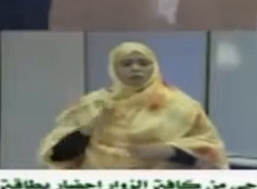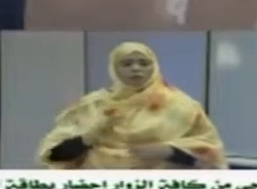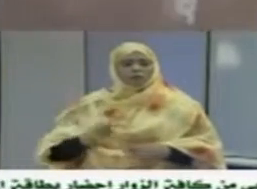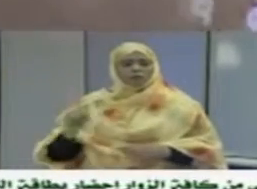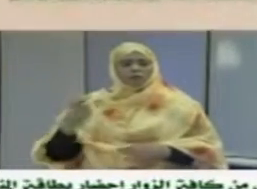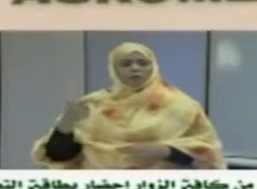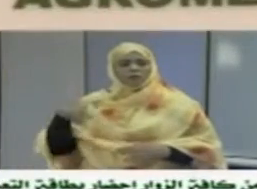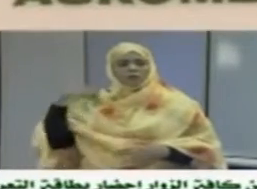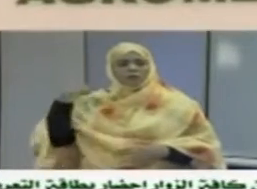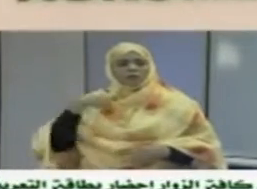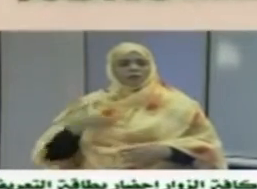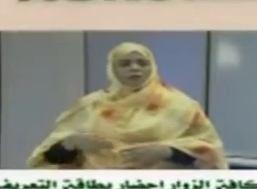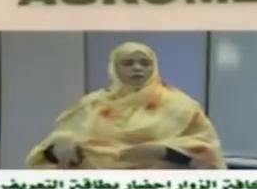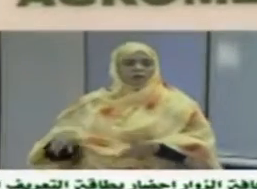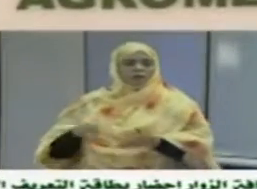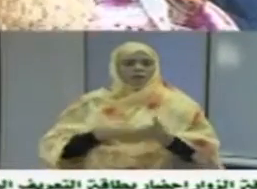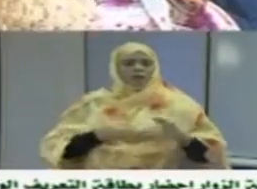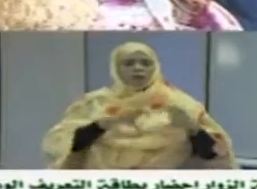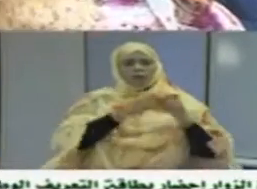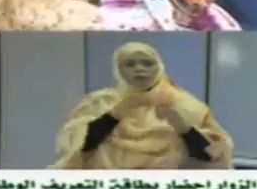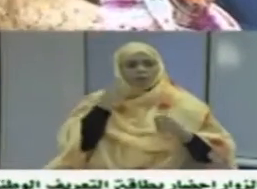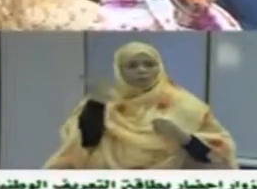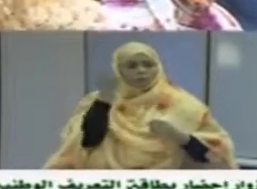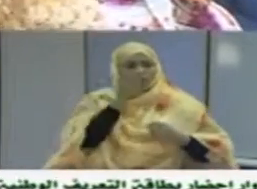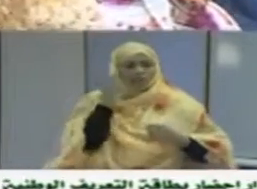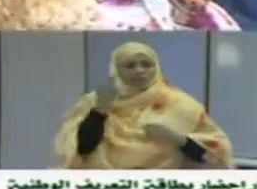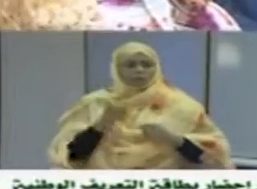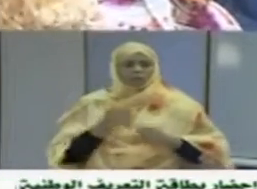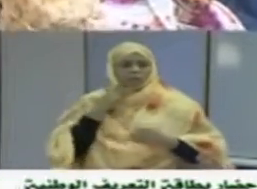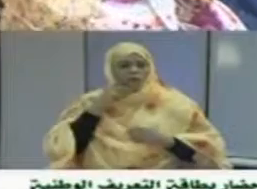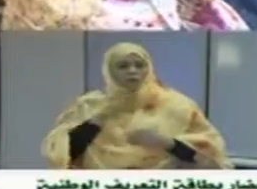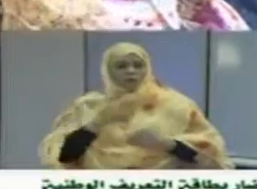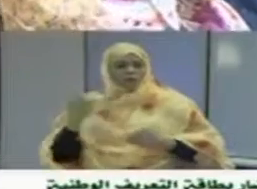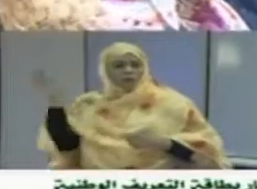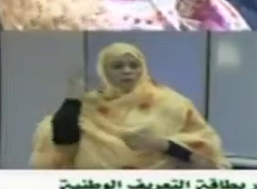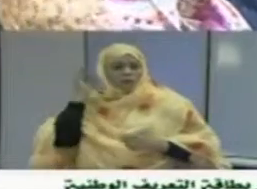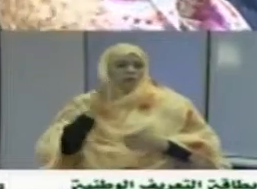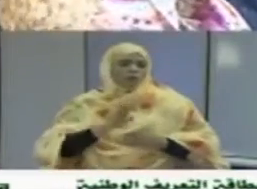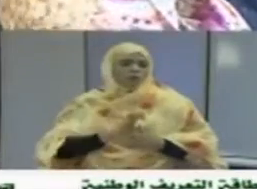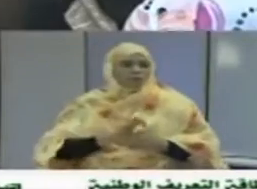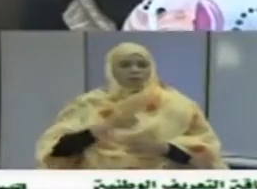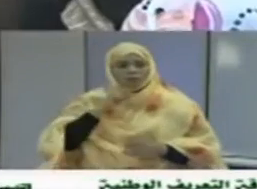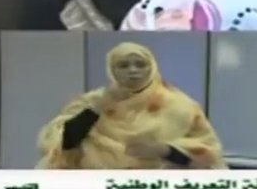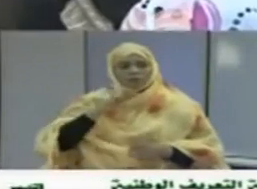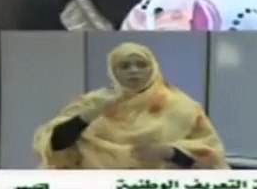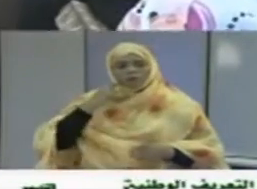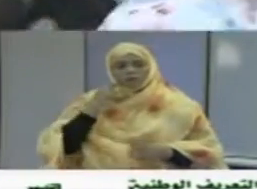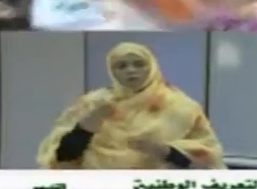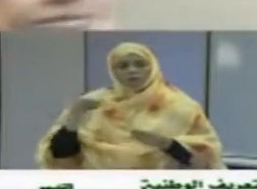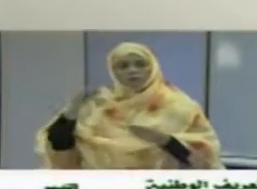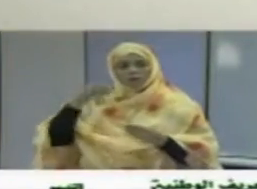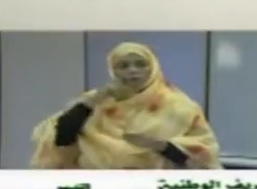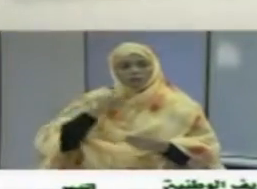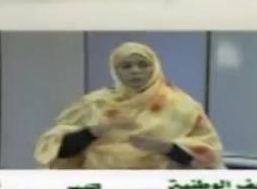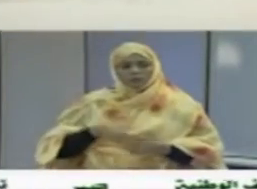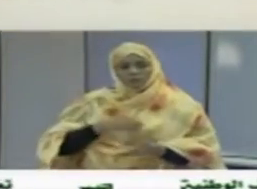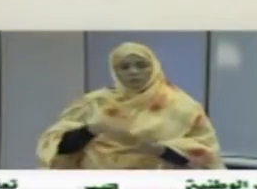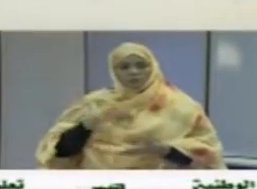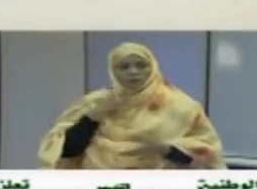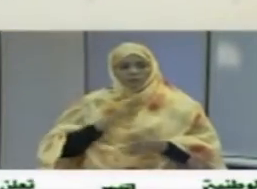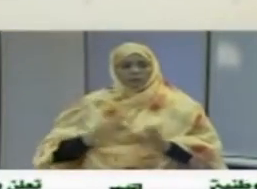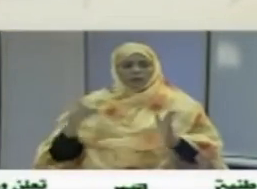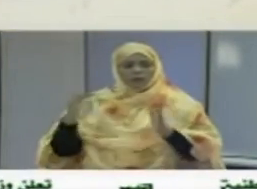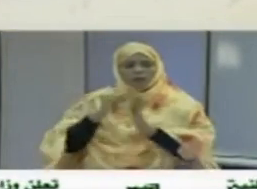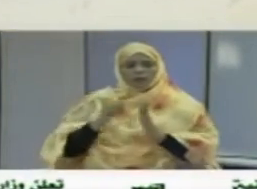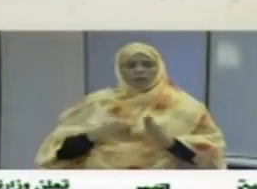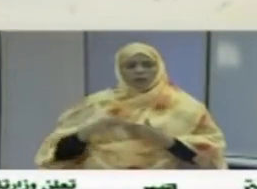زارت الوزيرة قسم المعلومات والرصد الزراعي واستمعت لمطالب الموظفين هناك من أجل زيادة الإنتاجية. وفي ختام